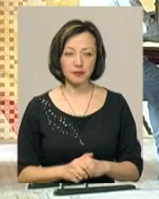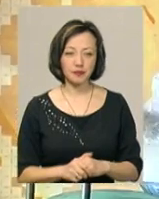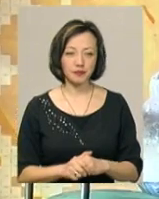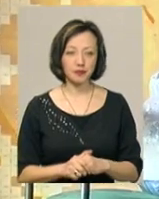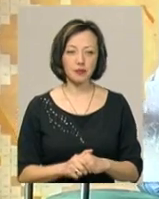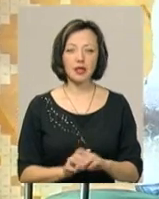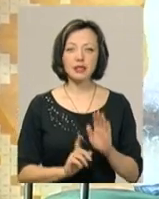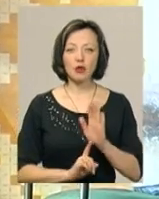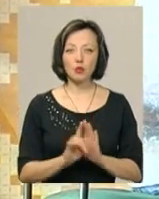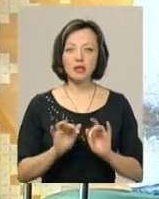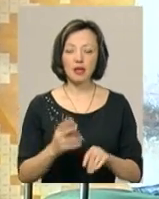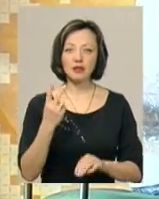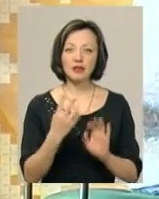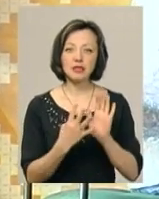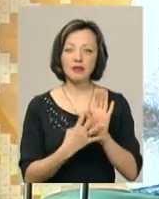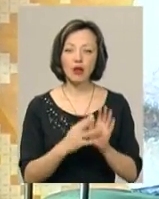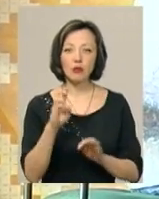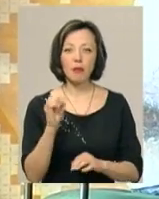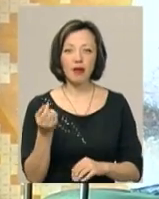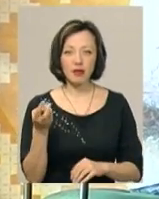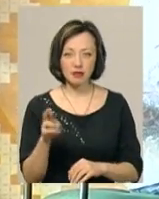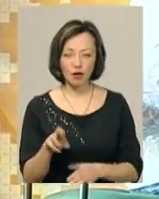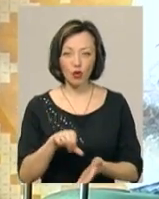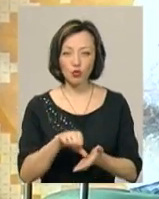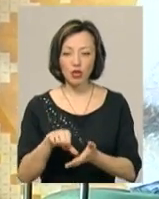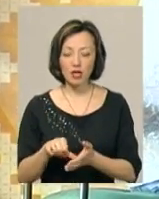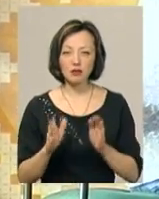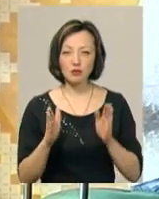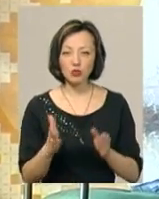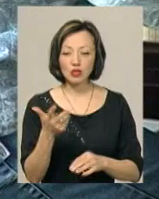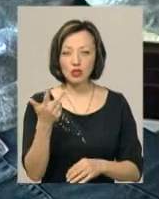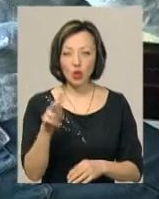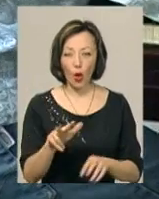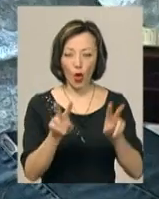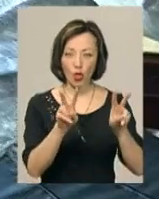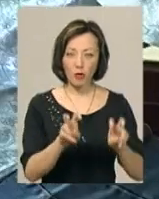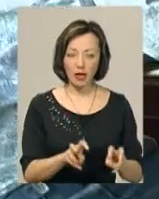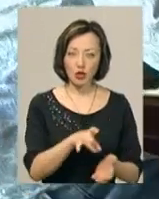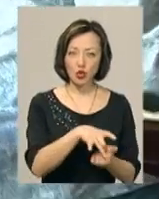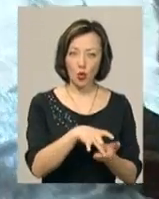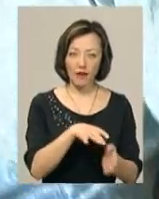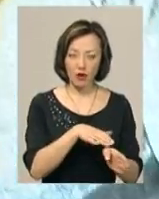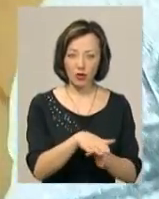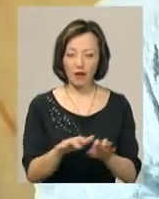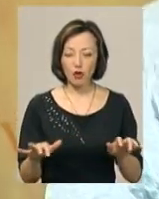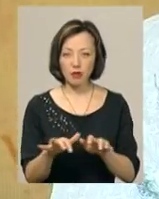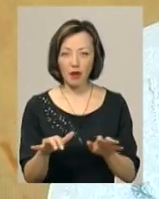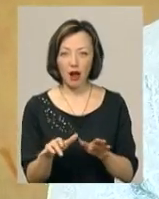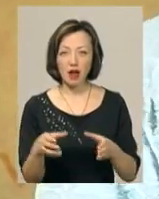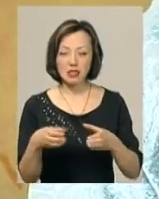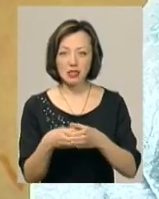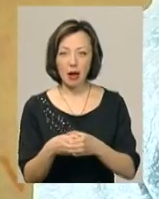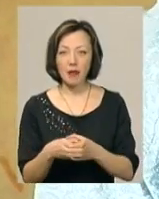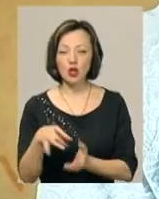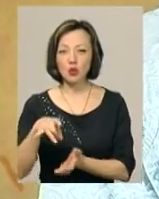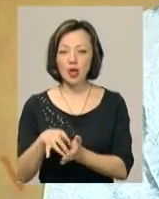Мозгового. Стартує захід 29 березня. Його учасники виступатимуть у трьох номінаціях – сольне виконання, фортепіанний ансамбль і